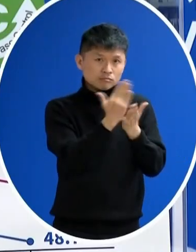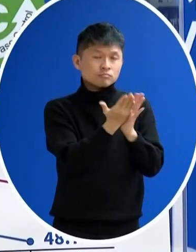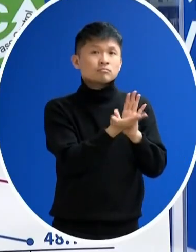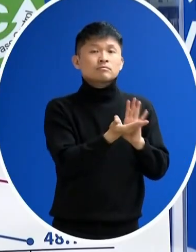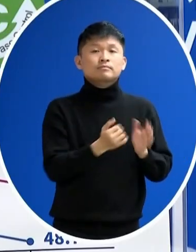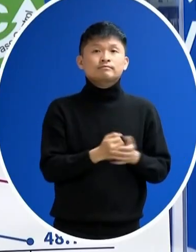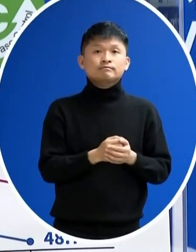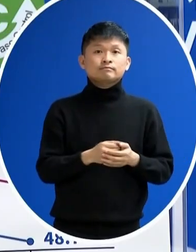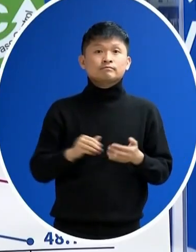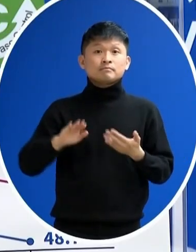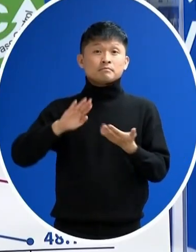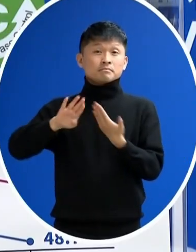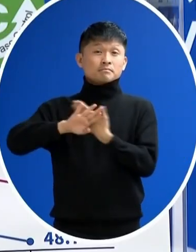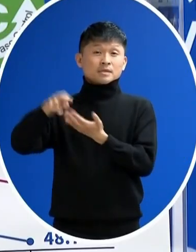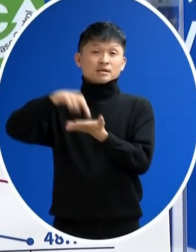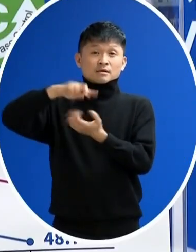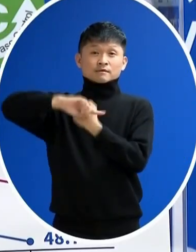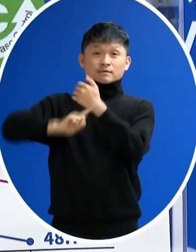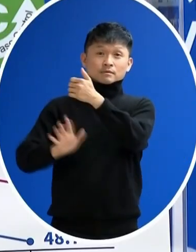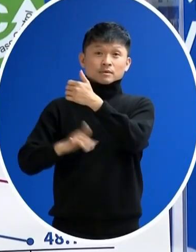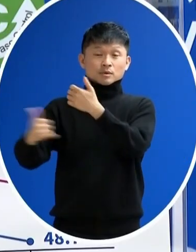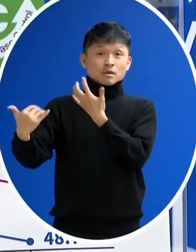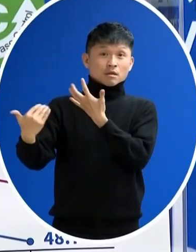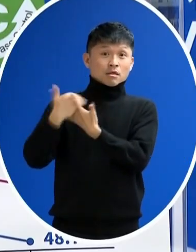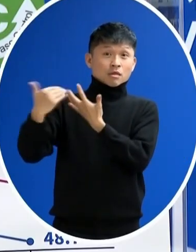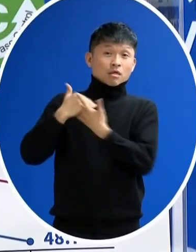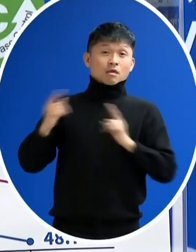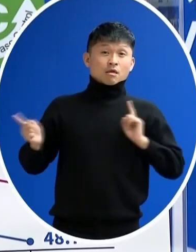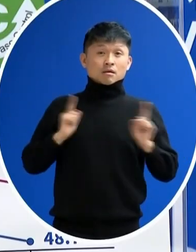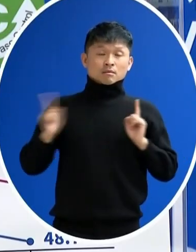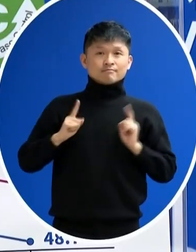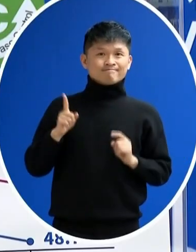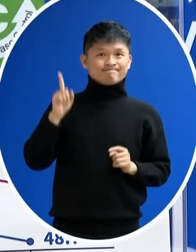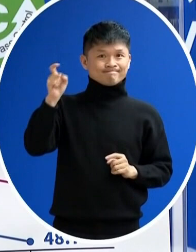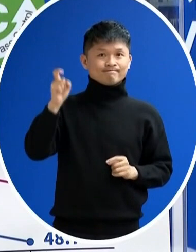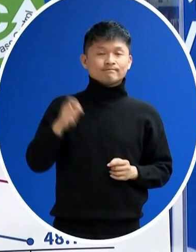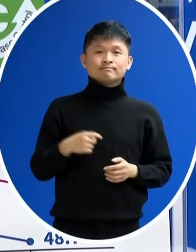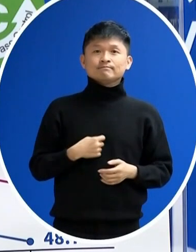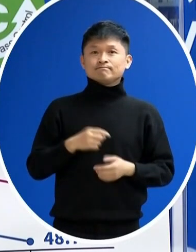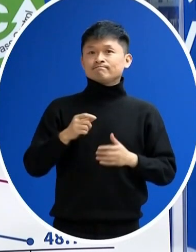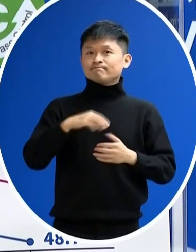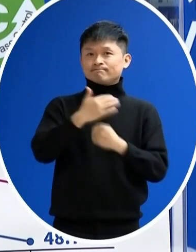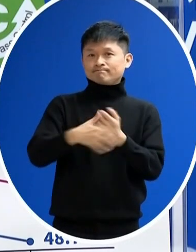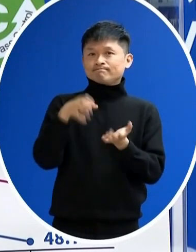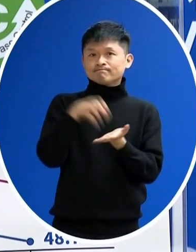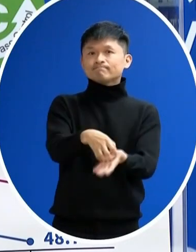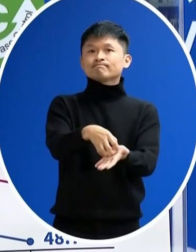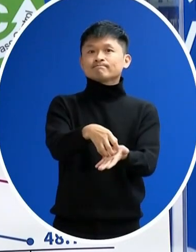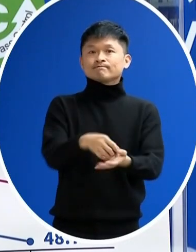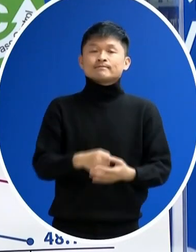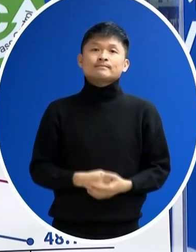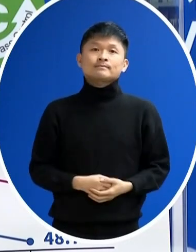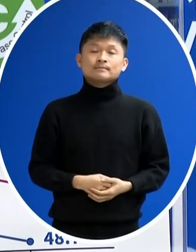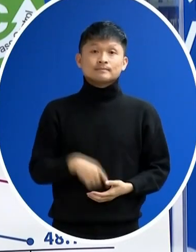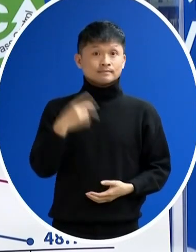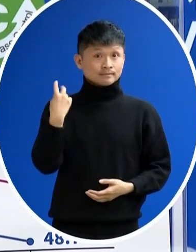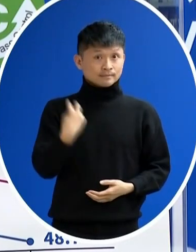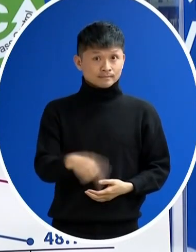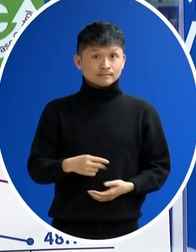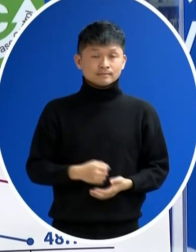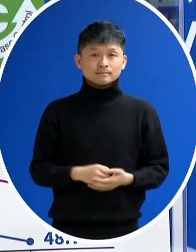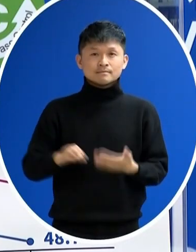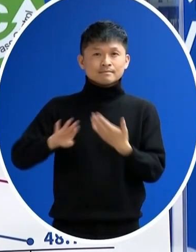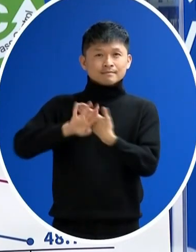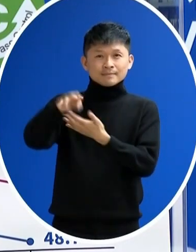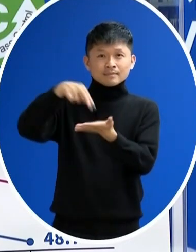没有任何立委可以介入这个事情，哈，这我可以100%的跟大家保证，好，那也没有任何